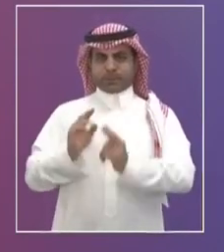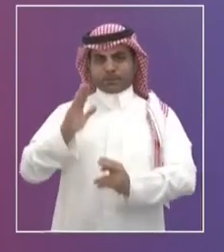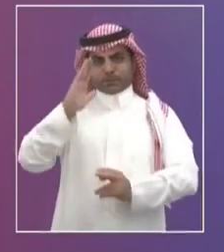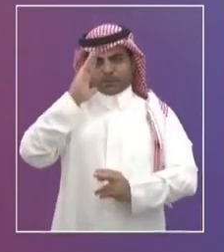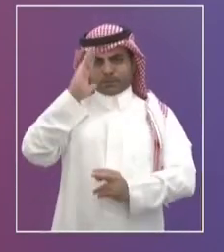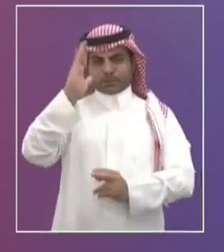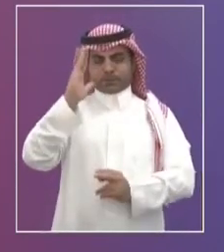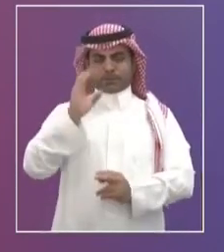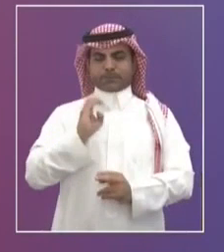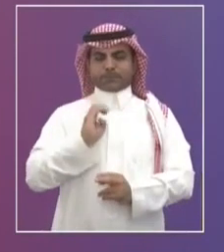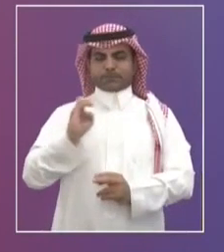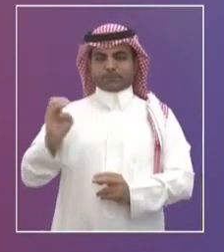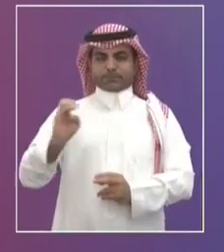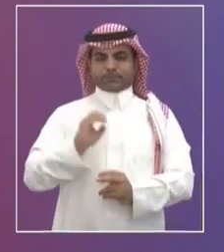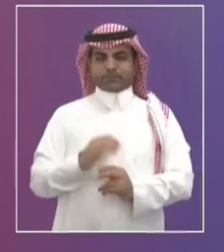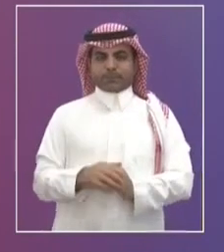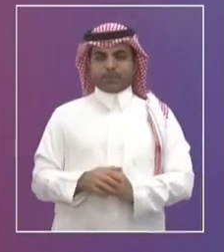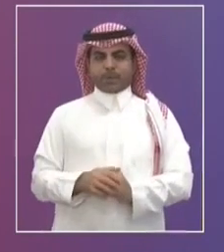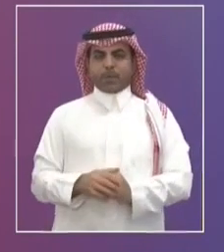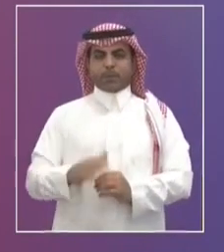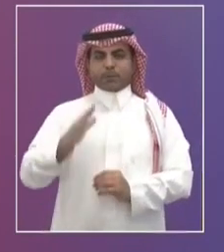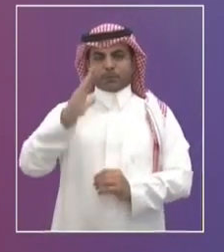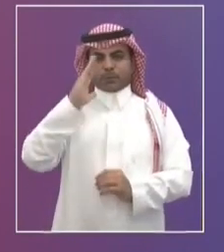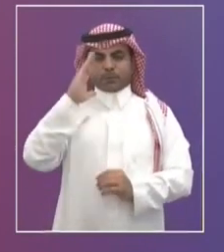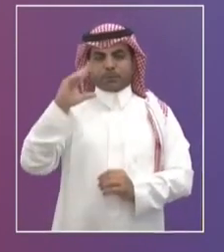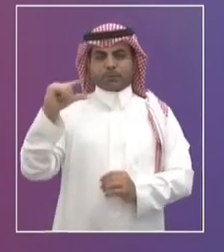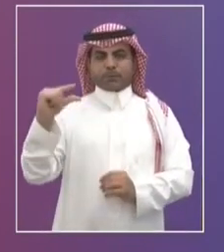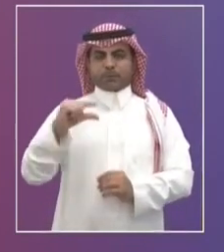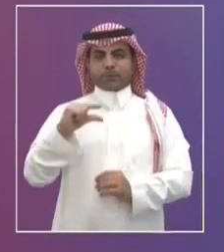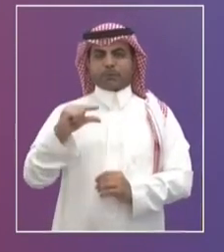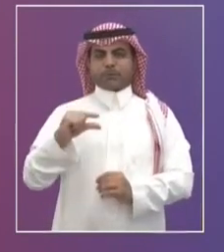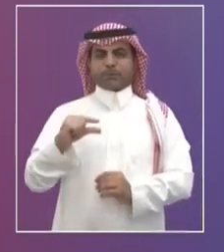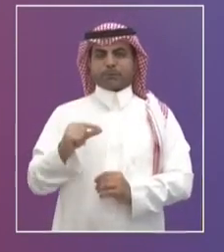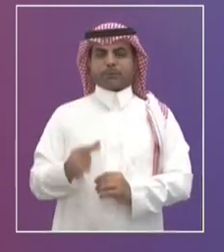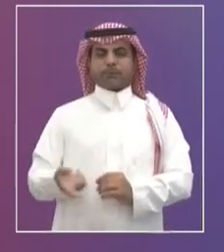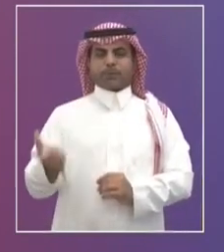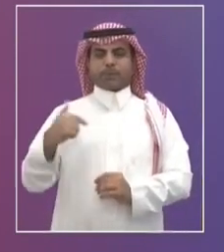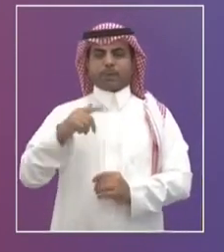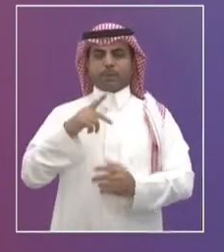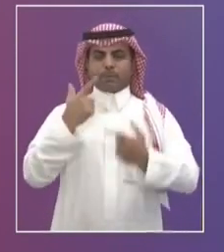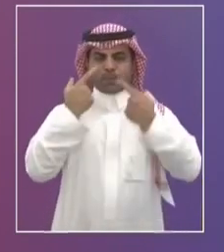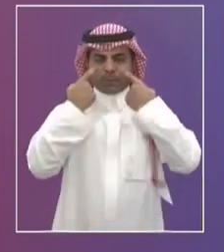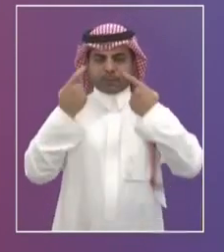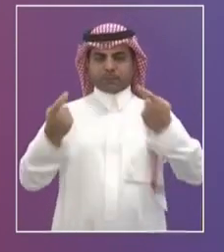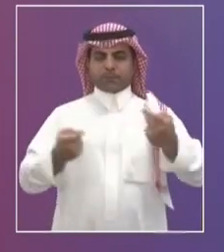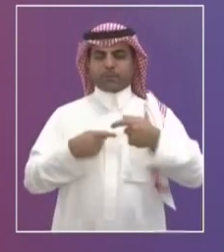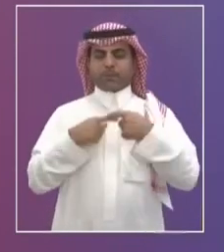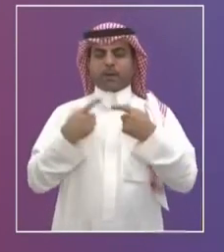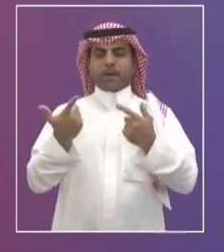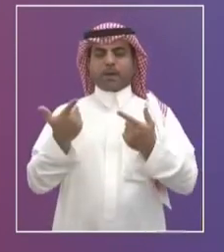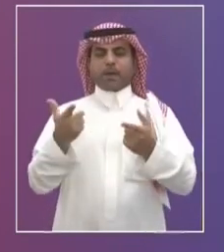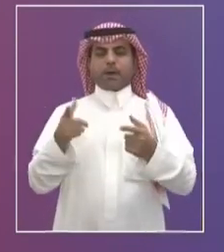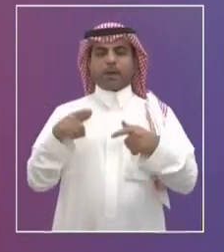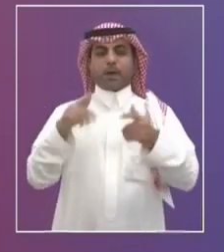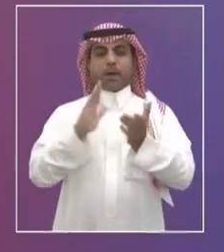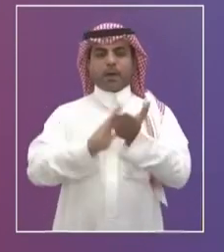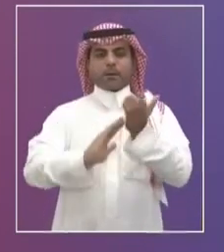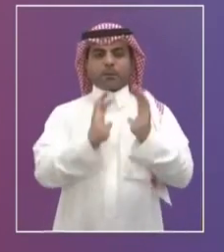شكرا جزيلا لكم. دكتور جلال العويس المشرف العام على الإدارة العامة